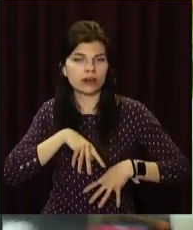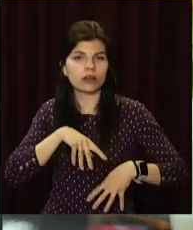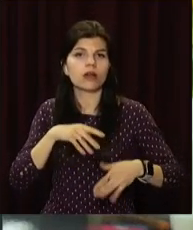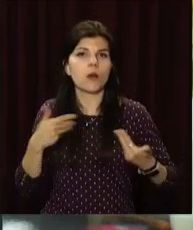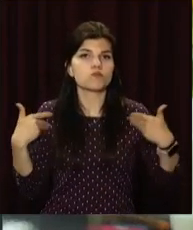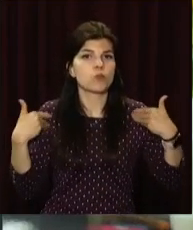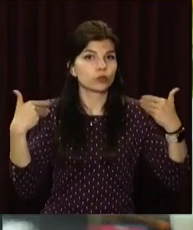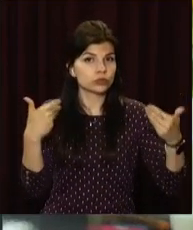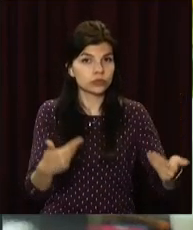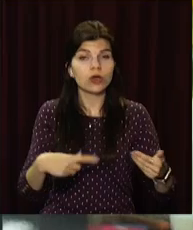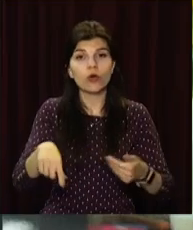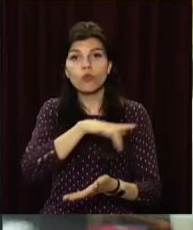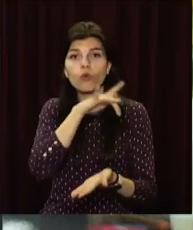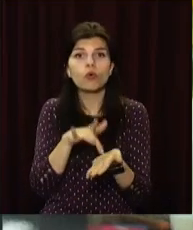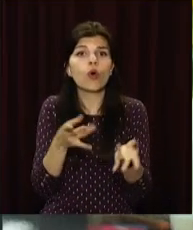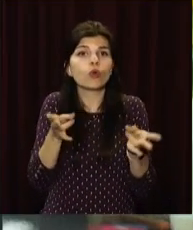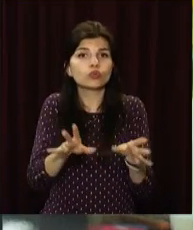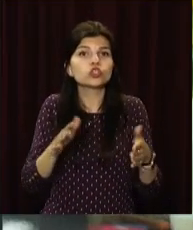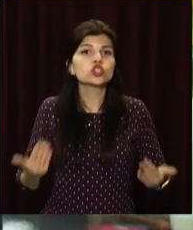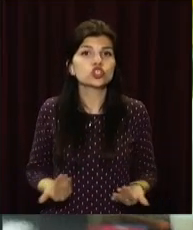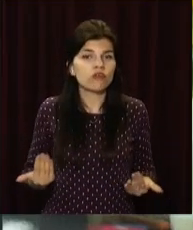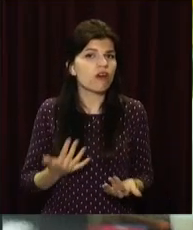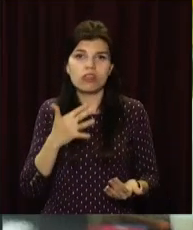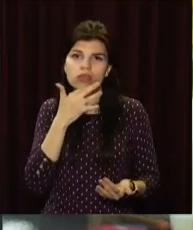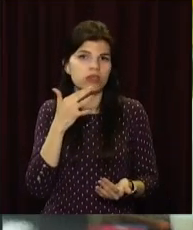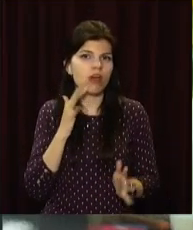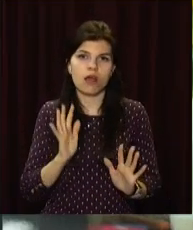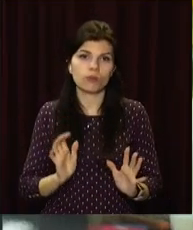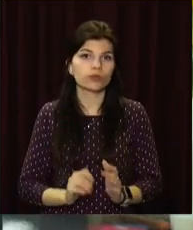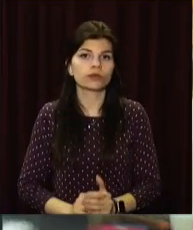дій. Їх у місті залишилося в живих небагато.